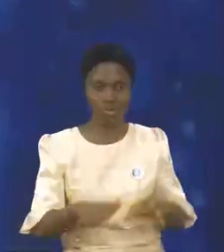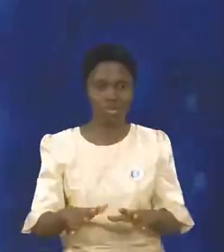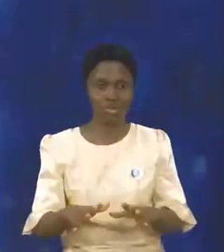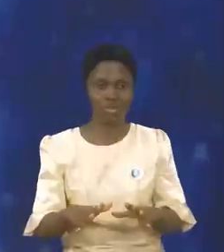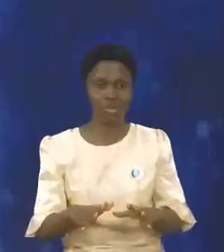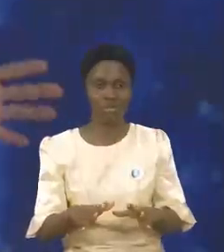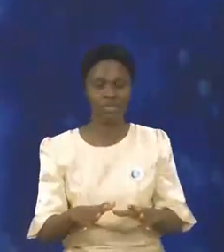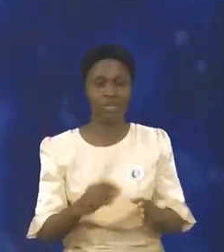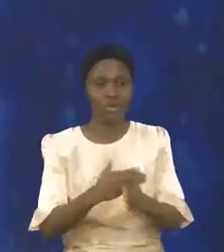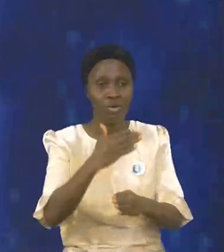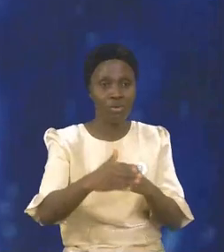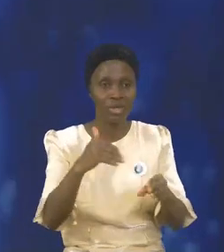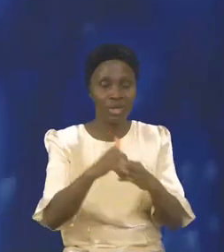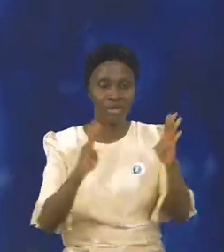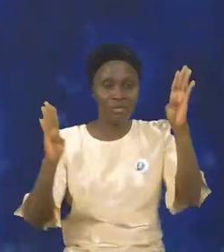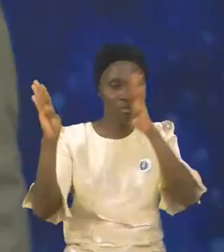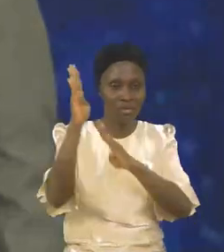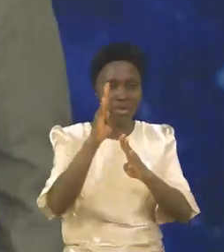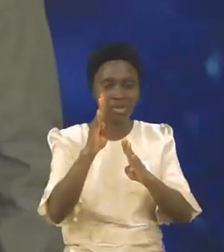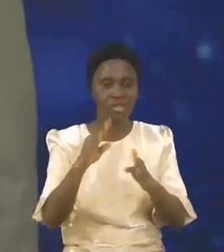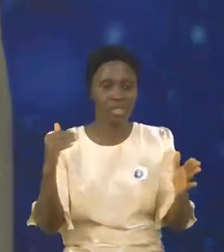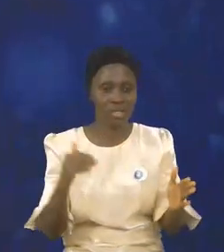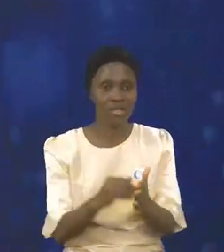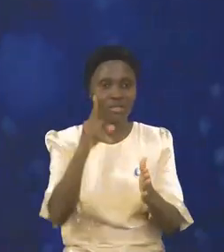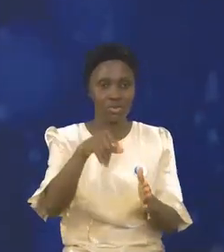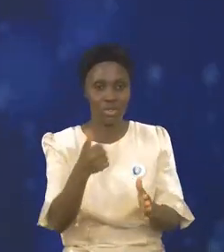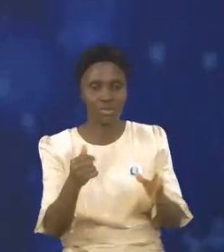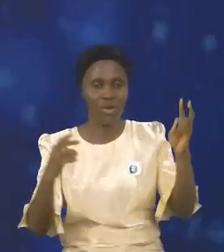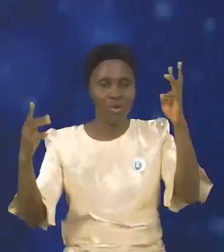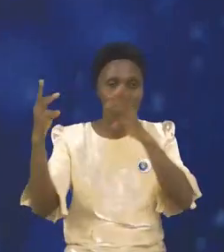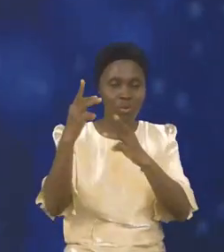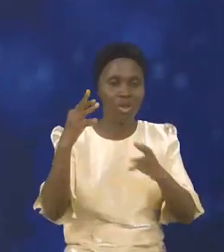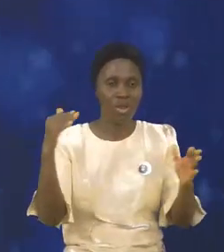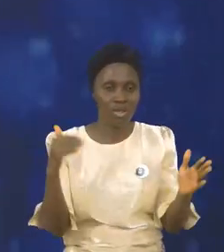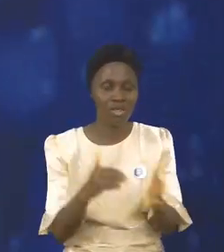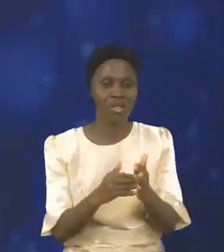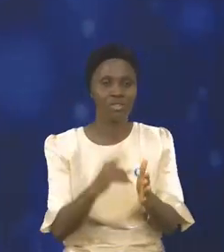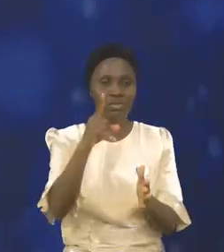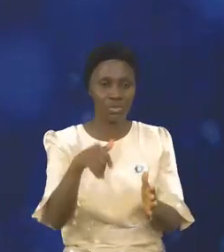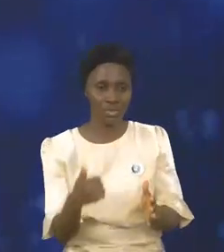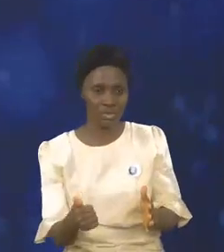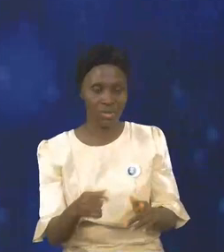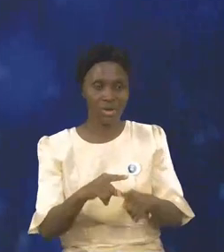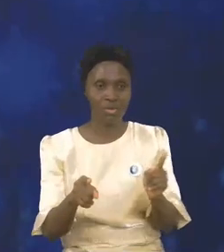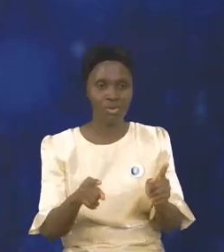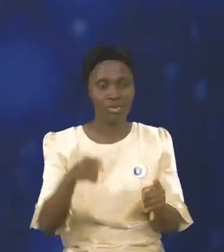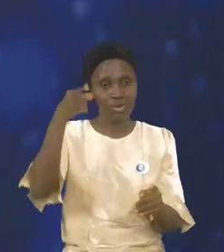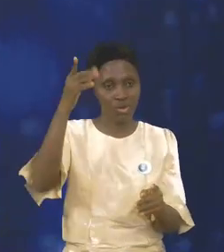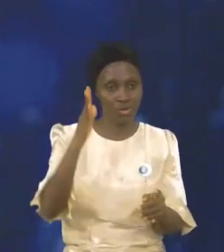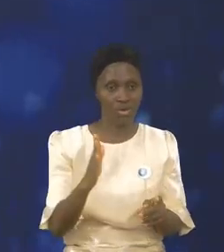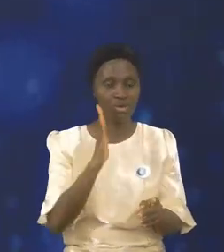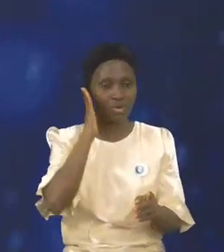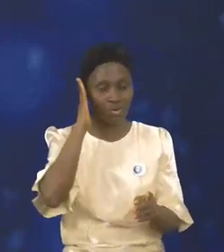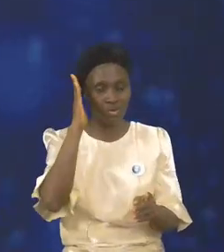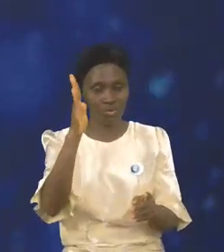grondent comme grondent les grandes eaux. Les nations seront en conflit l'une contre